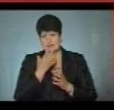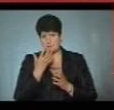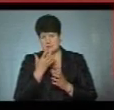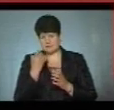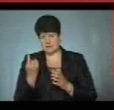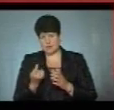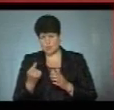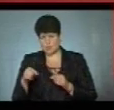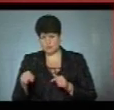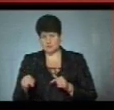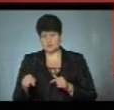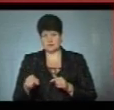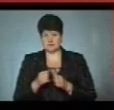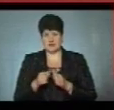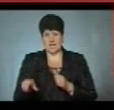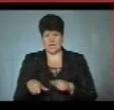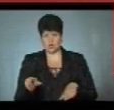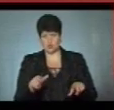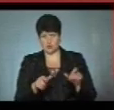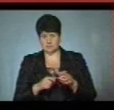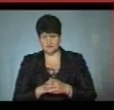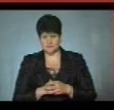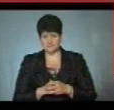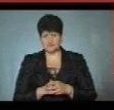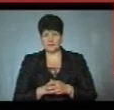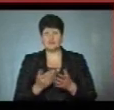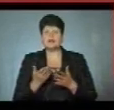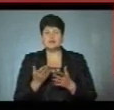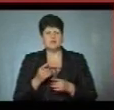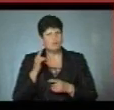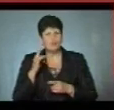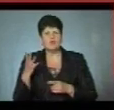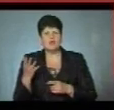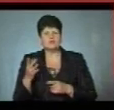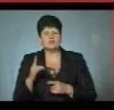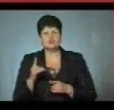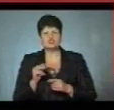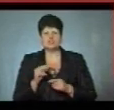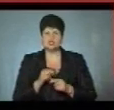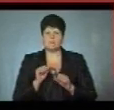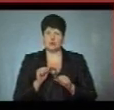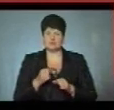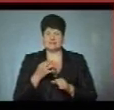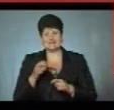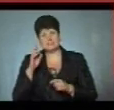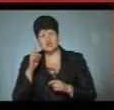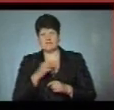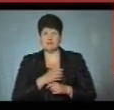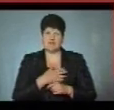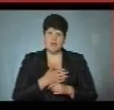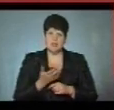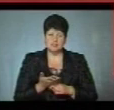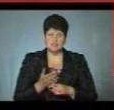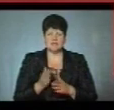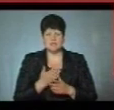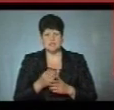біля річок. Які найпопулярніші і чи можемо ми назвати, які державні, які приватні і